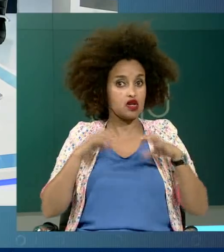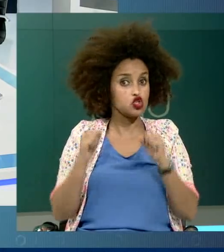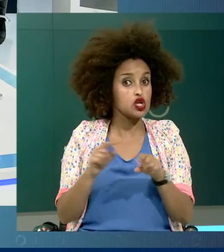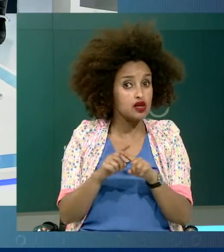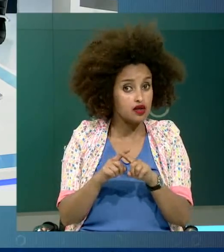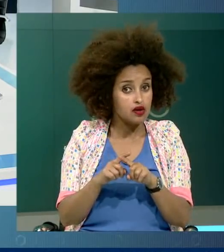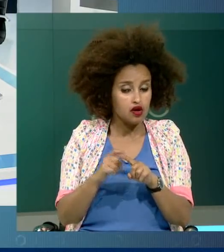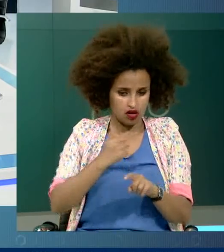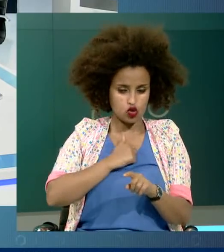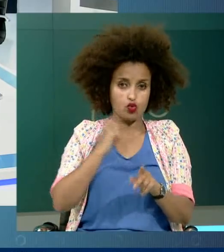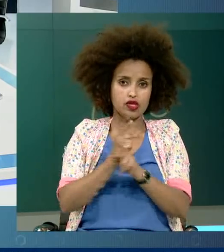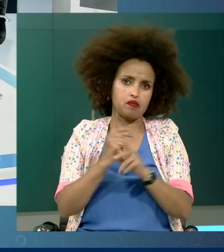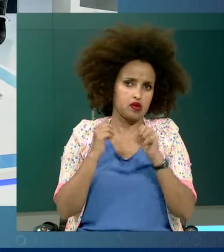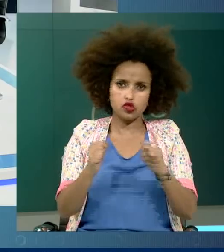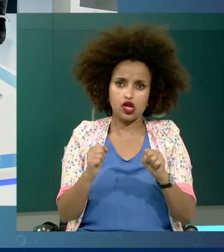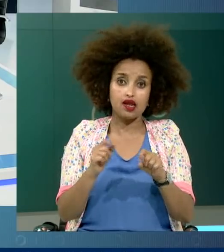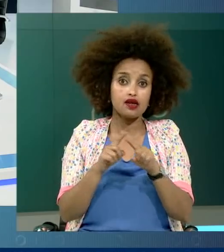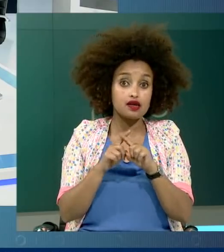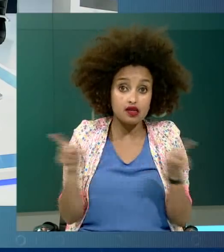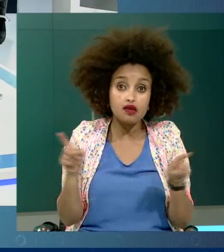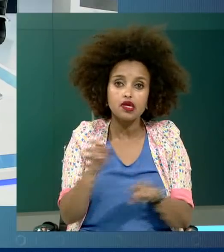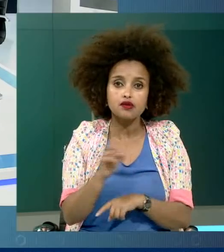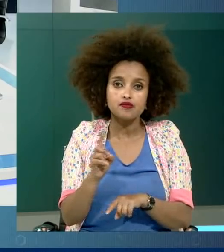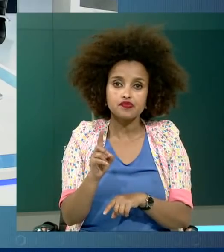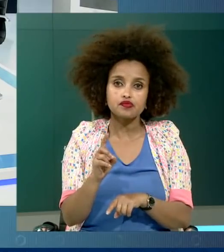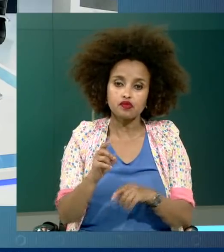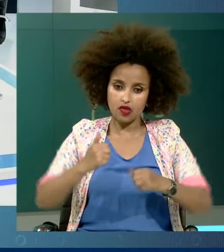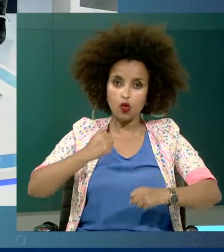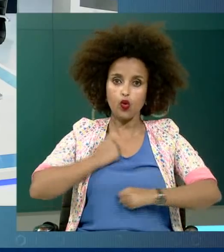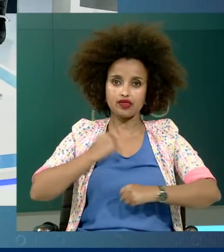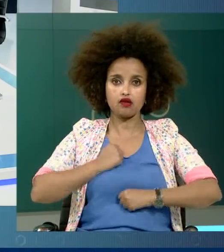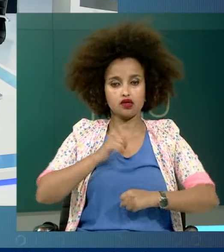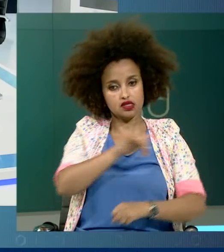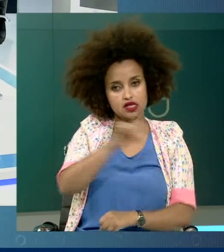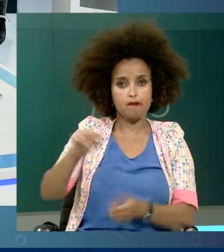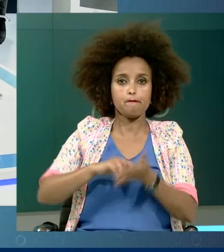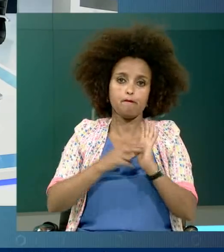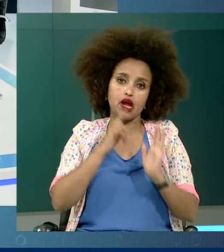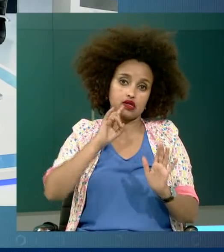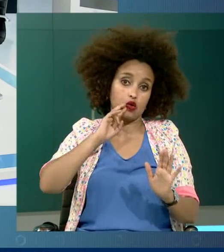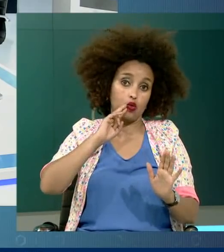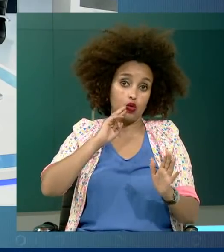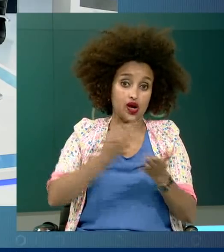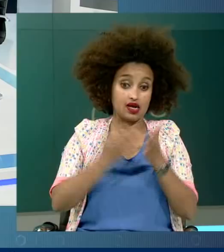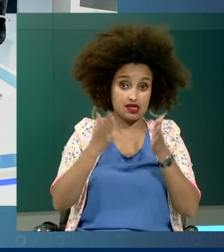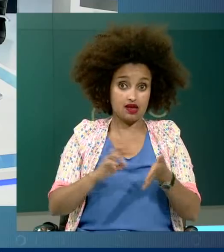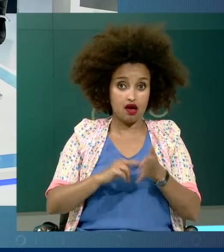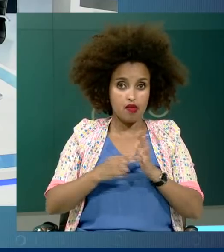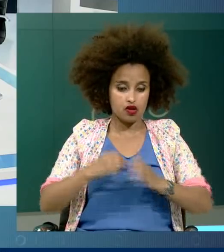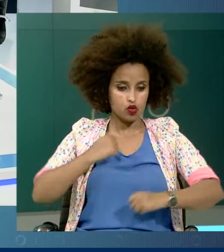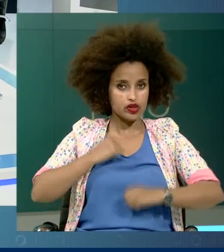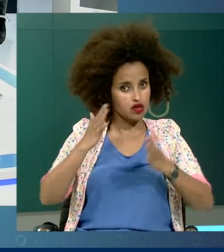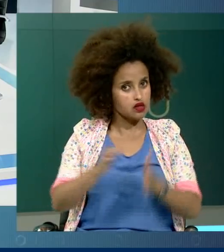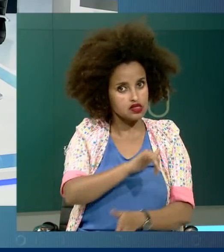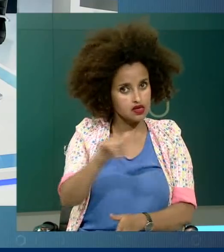ይችላል። ራሱ መጠበቅ መቻል ይችላል። ዩሲ ግን ወታደር ነው ጋዜጠኛ። ወታደር በማንኛውም ጊዜ ግዳጅ ላይ እንዳለው ሁሉ